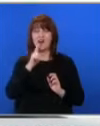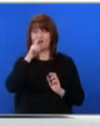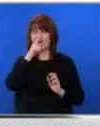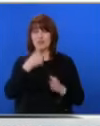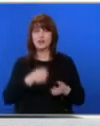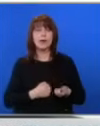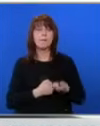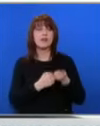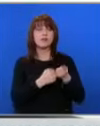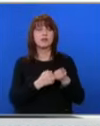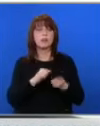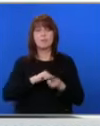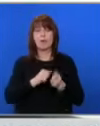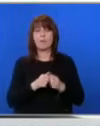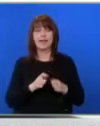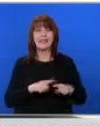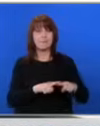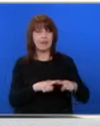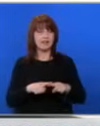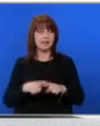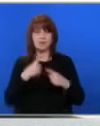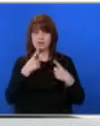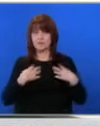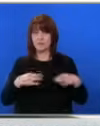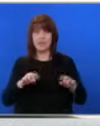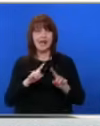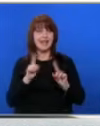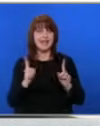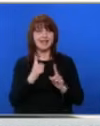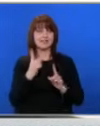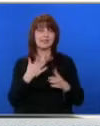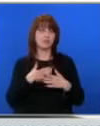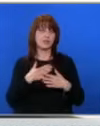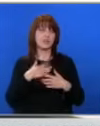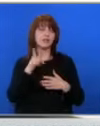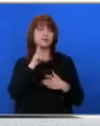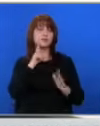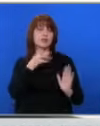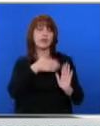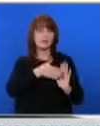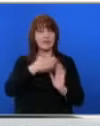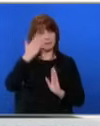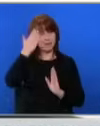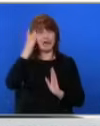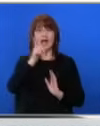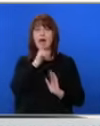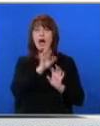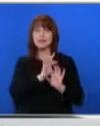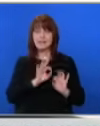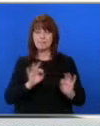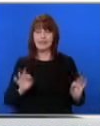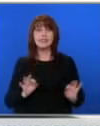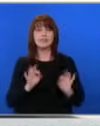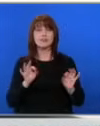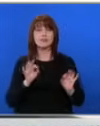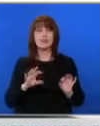подкрепим борбата на Беларус за свобода. Не става дума само за нашата борба за човешки права и справедливост, а за мира и сигурността в